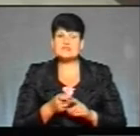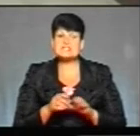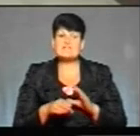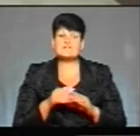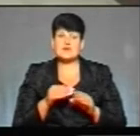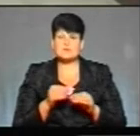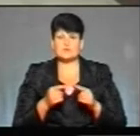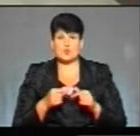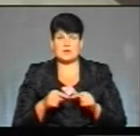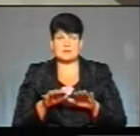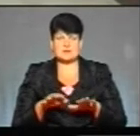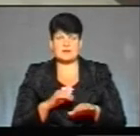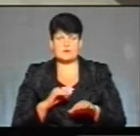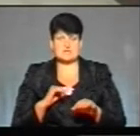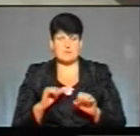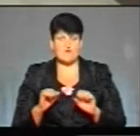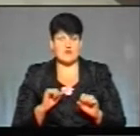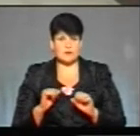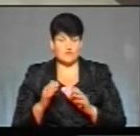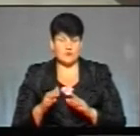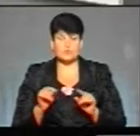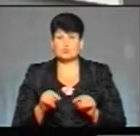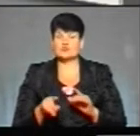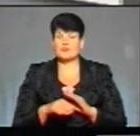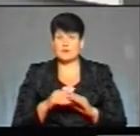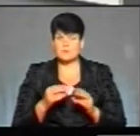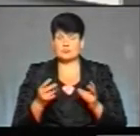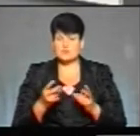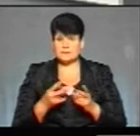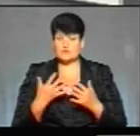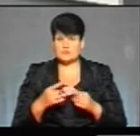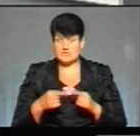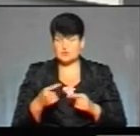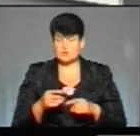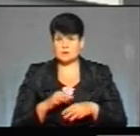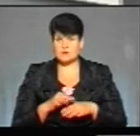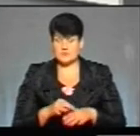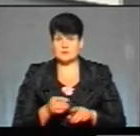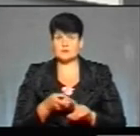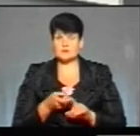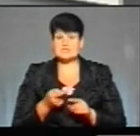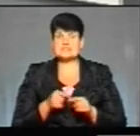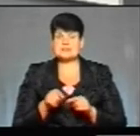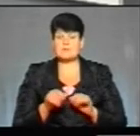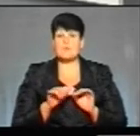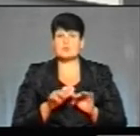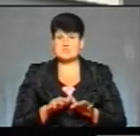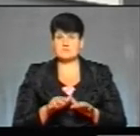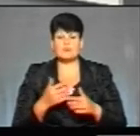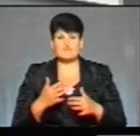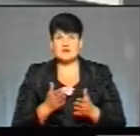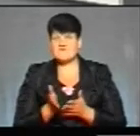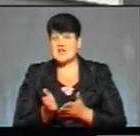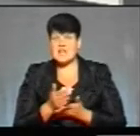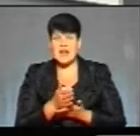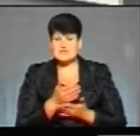місцевого самоврядування, і тому що вибори потрібно вже наступні проводити якраз в рамках вже цього процесу. Бо вже варіантів у нас нема, тобто у